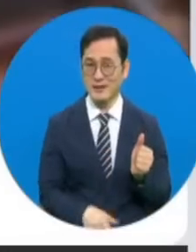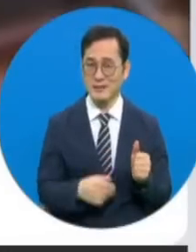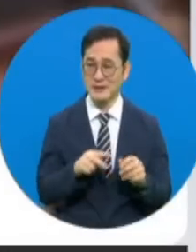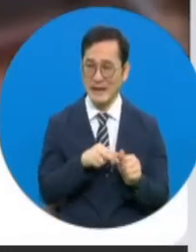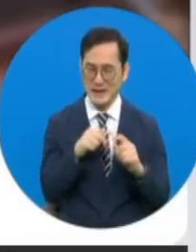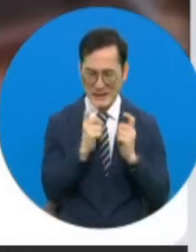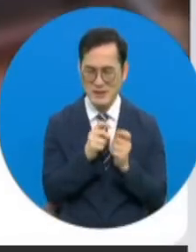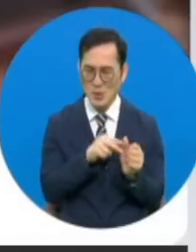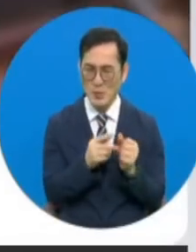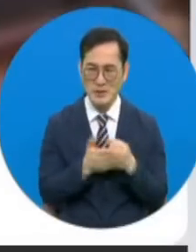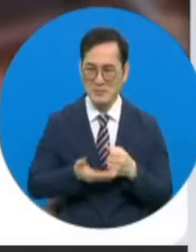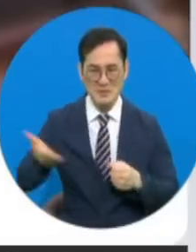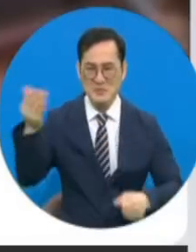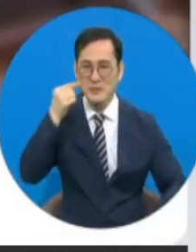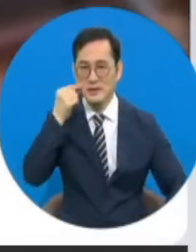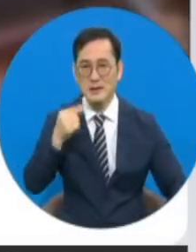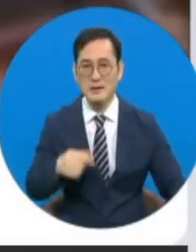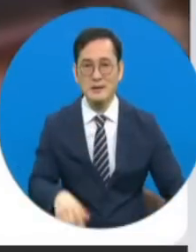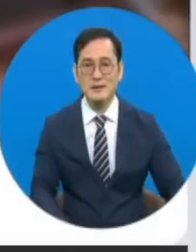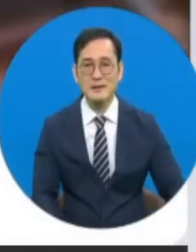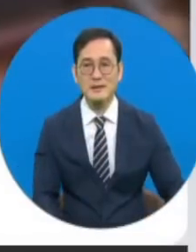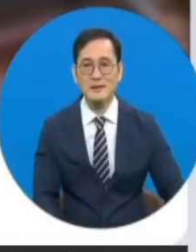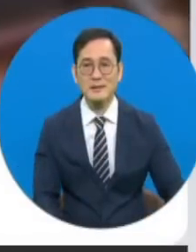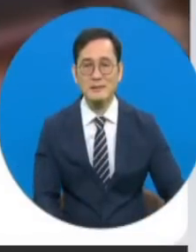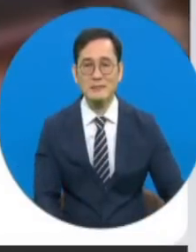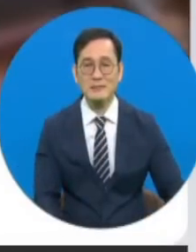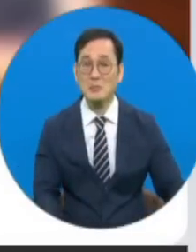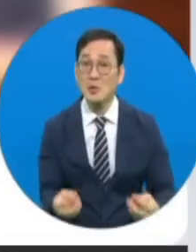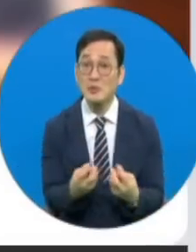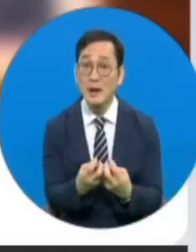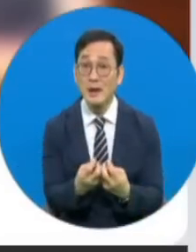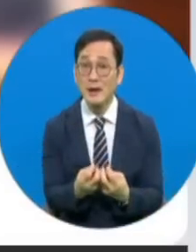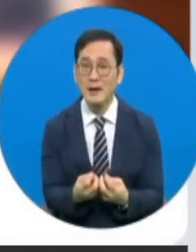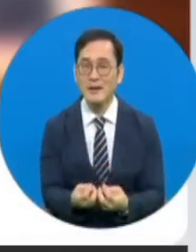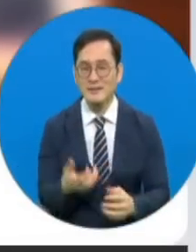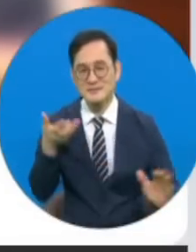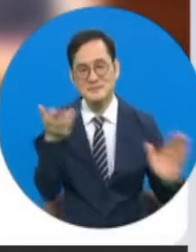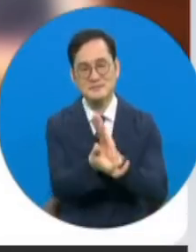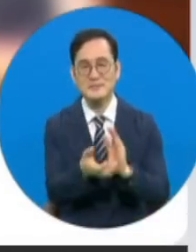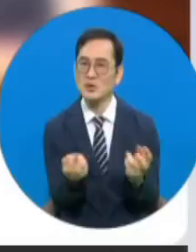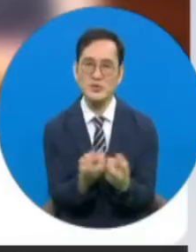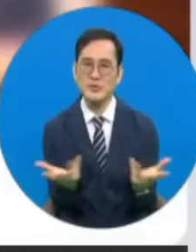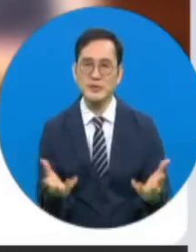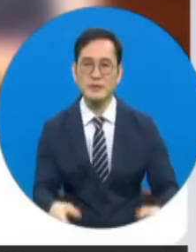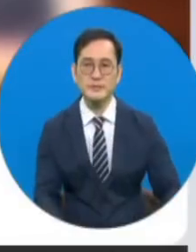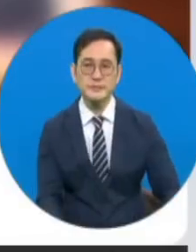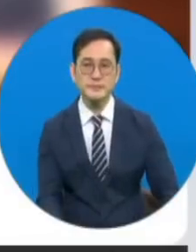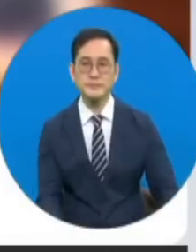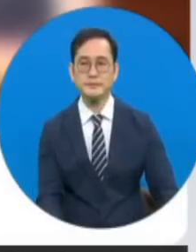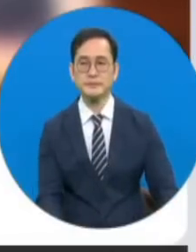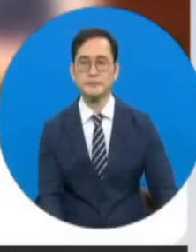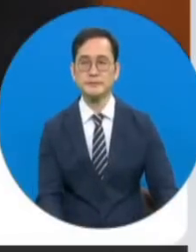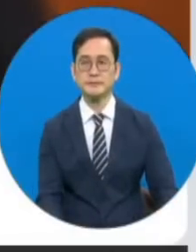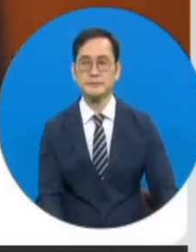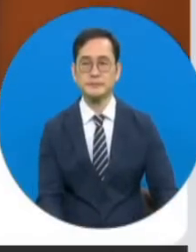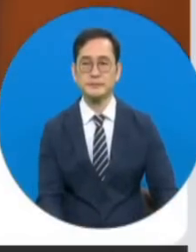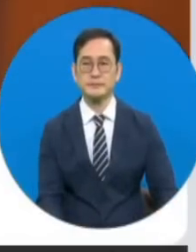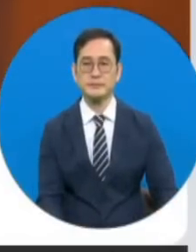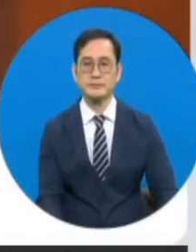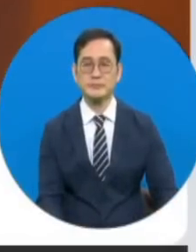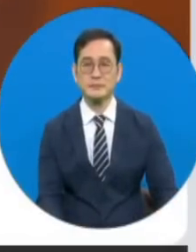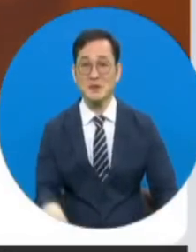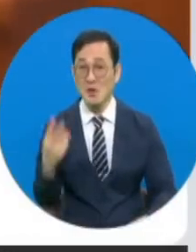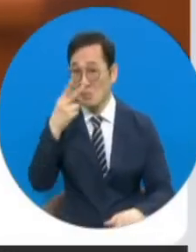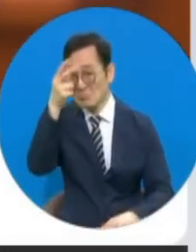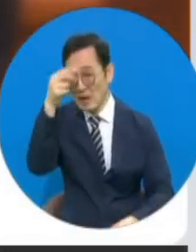개인정보다 하니까 검찰이 지금 가져갈 수 없죠 그러면 결과적으로 압수수행할 수밖에 없는 검찰이 지금 그럼 우리는 필요한 조치를